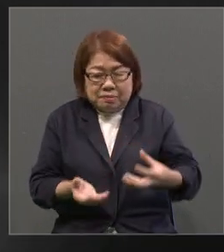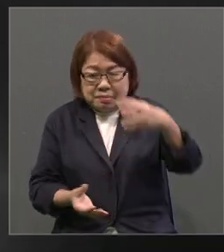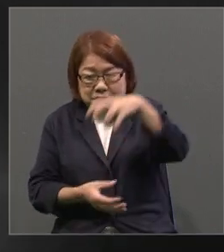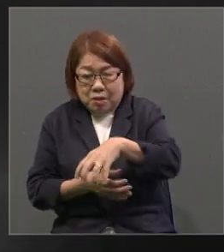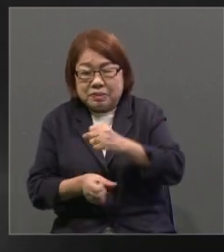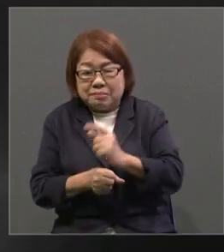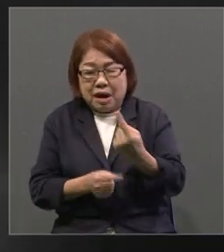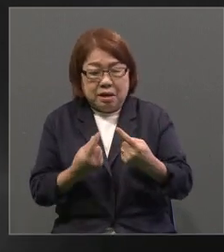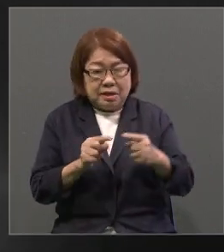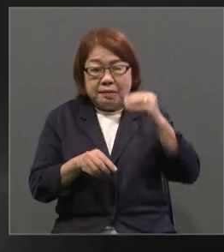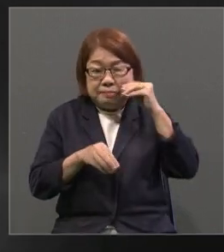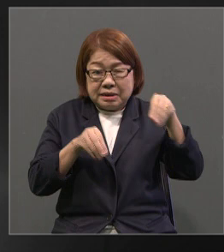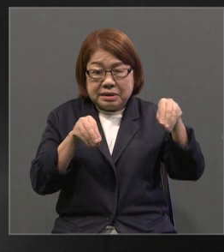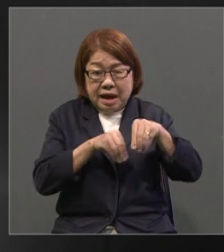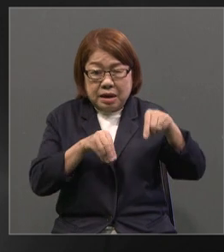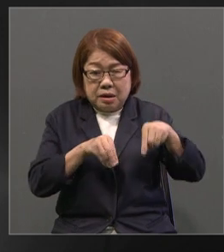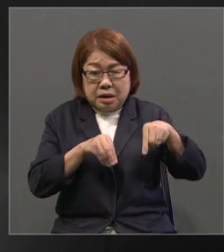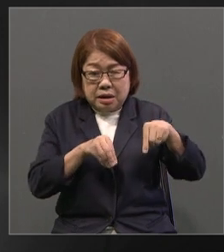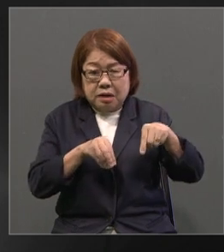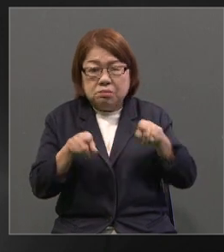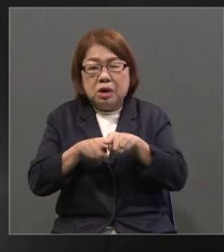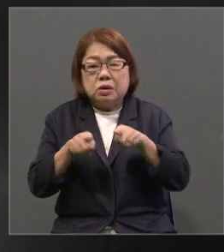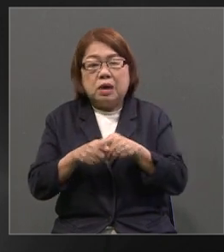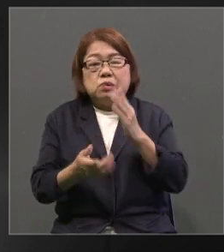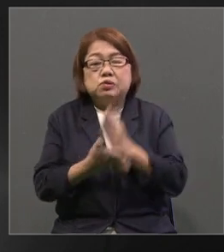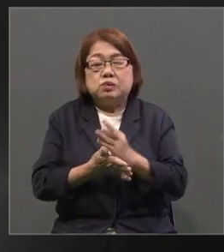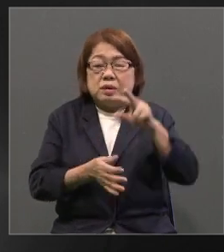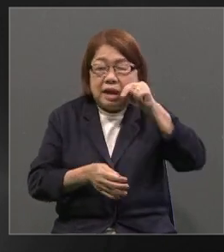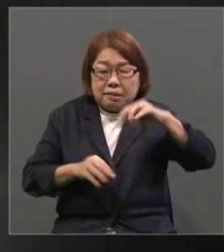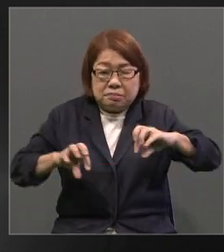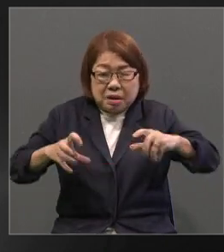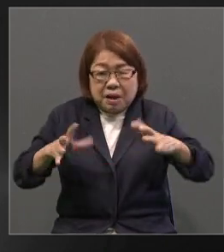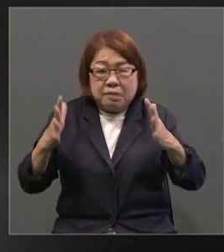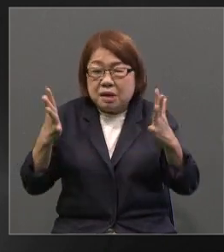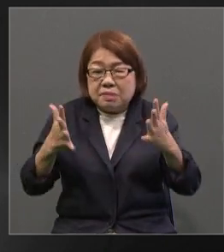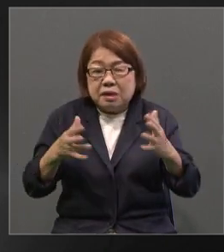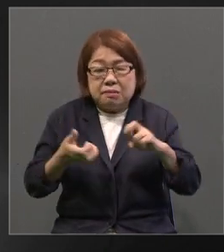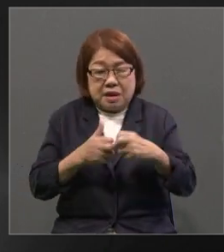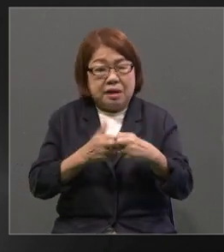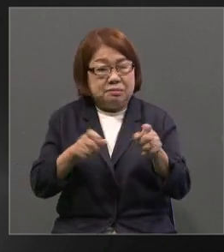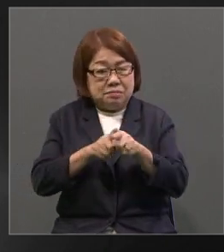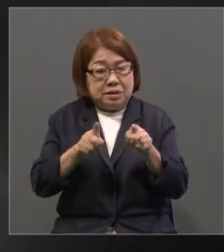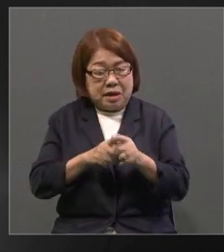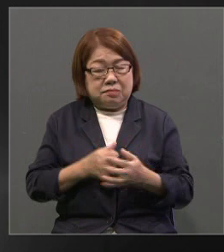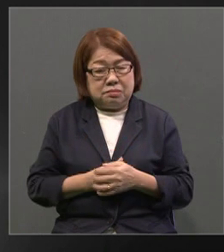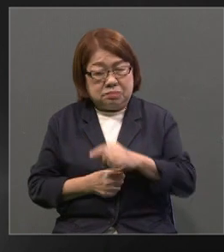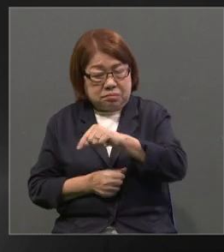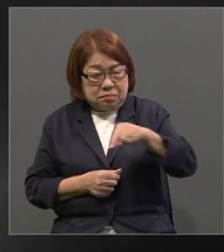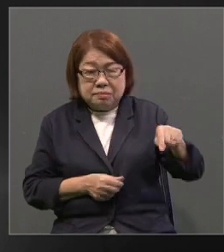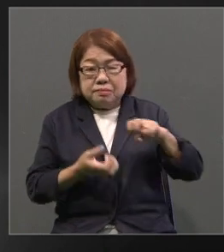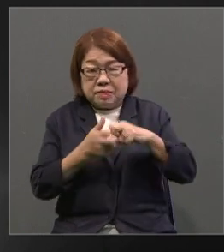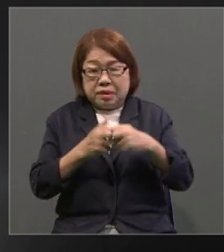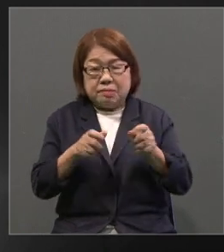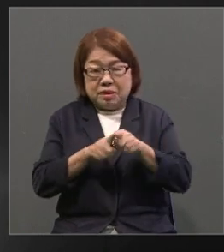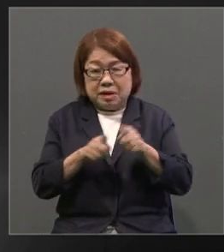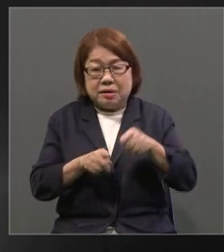ข้างเคียงที่ไม่ได้ถูกขโมยก็ได้รับความเดือดร้อนไปด้วยฮะผู้ใช้น้ำในเขตพื้นที่นั้นๆก็จะต้องมีปัญหาไปด้วยเพราะว่า